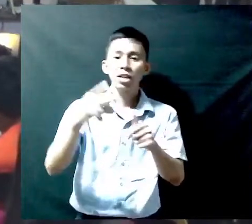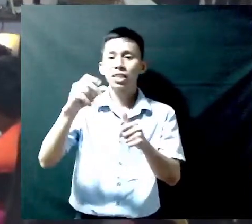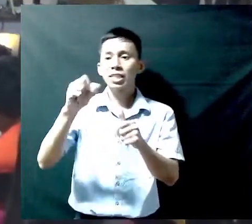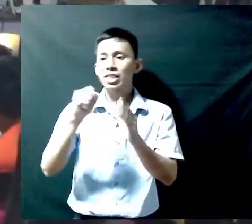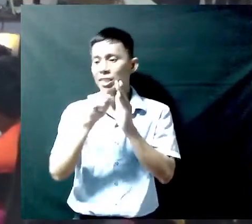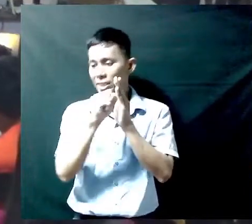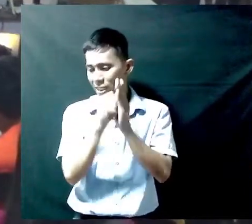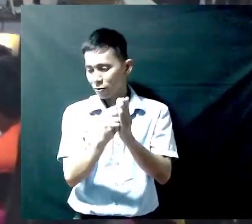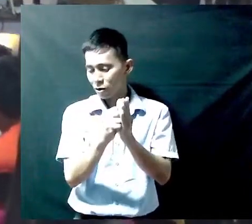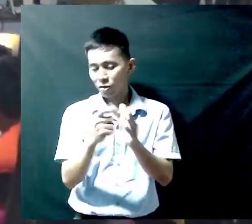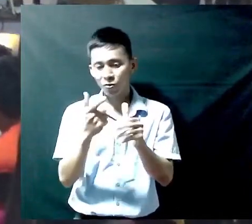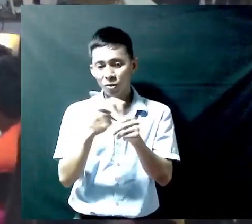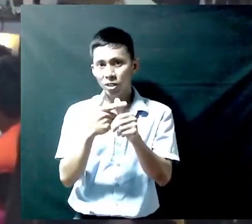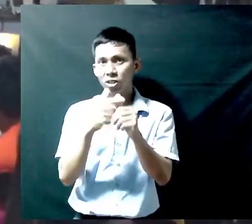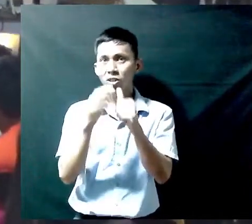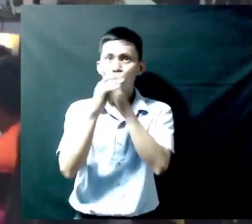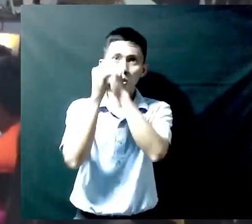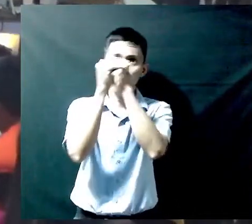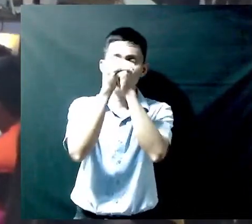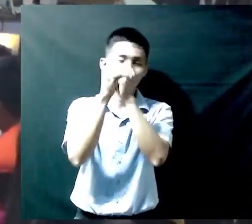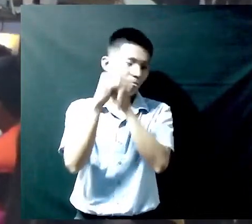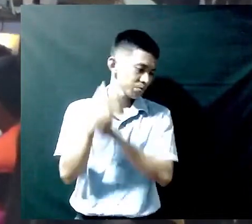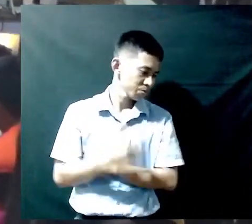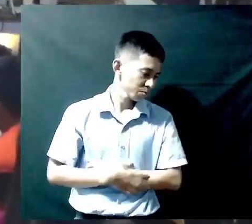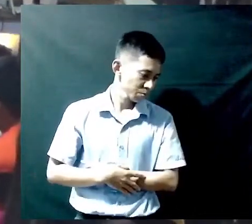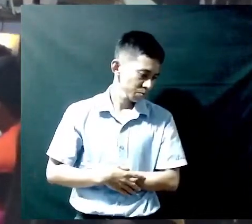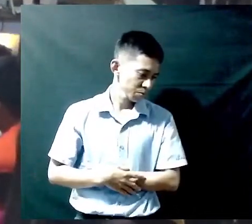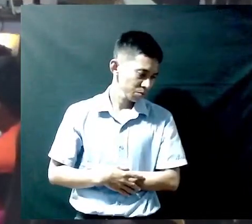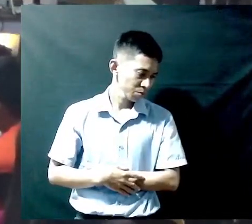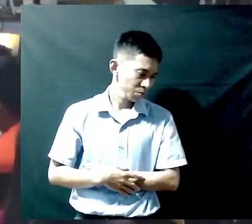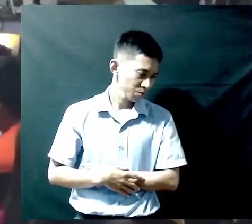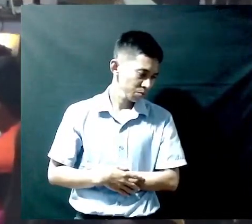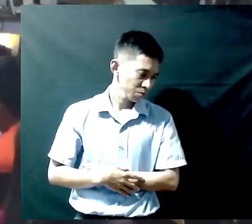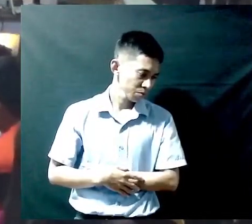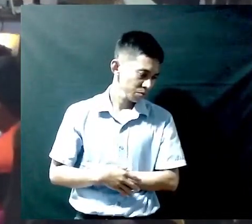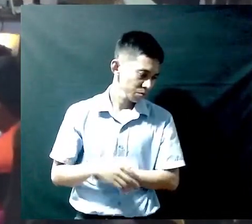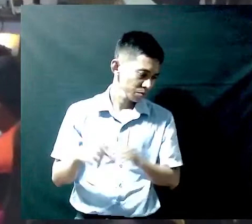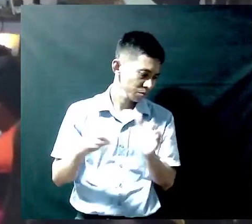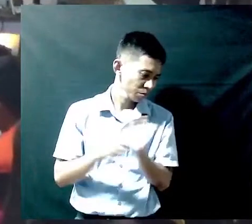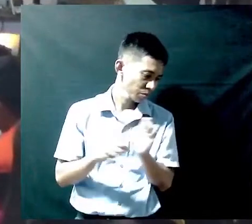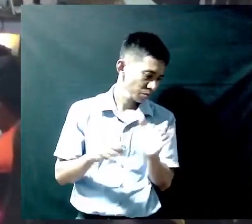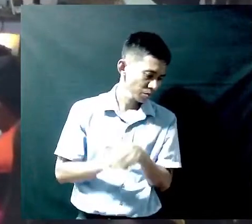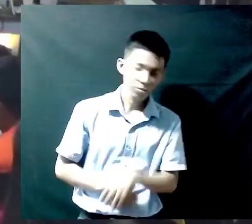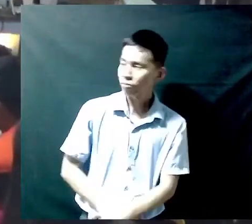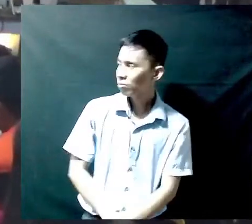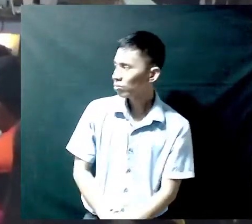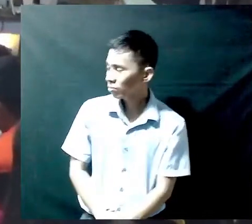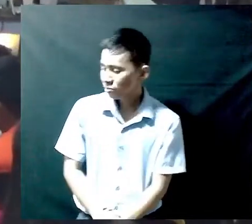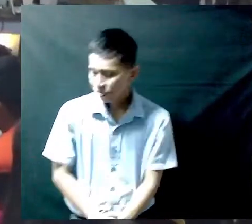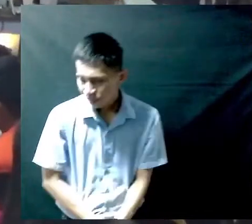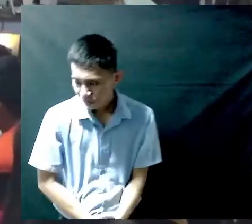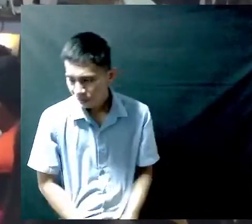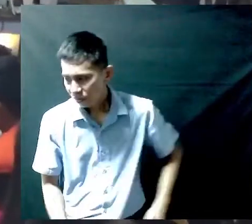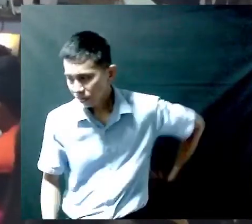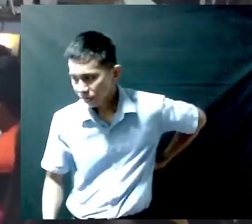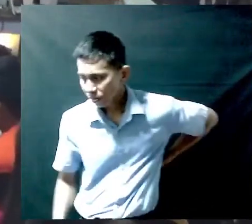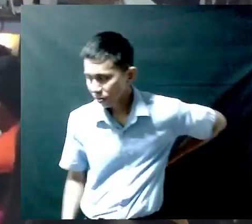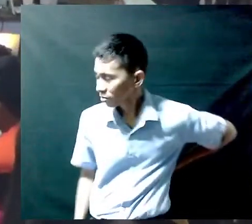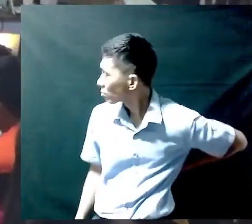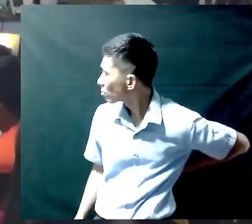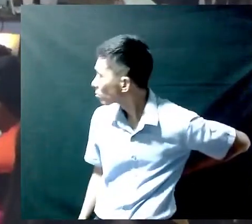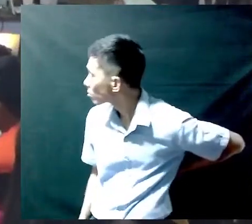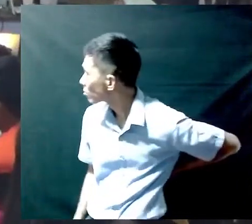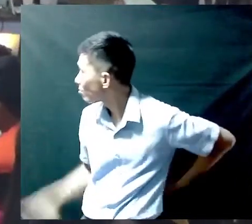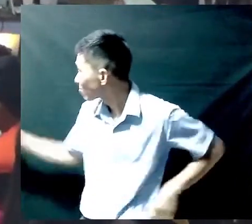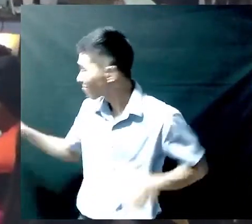Parang bigyan ko kayo halimbawa ah. Ika dito, sir. Sample lang, tulungan mo ako rito. Okay ka lang? Kinakabahan ka ba? Huwag ka magalala, hindi kita